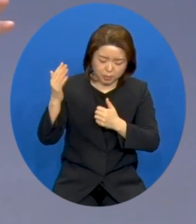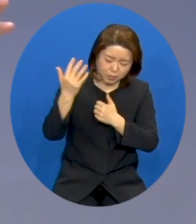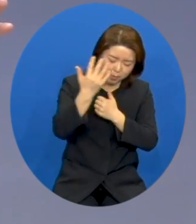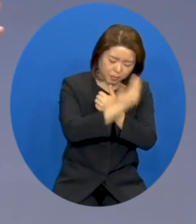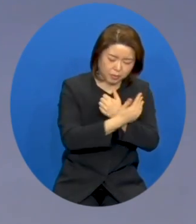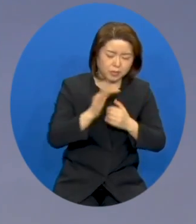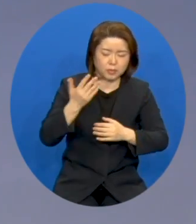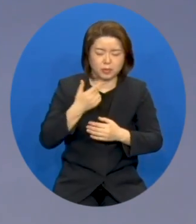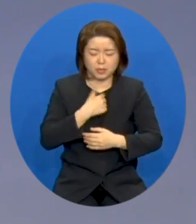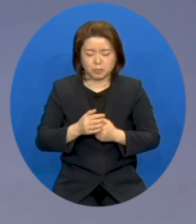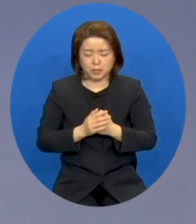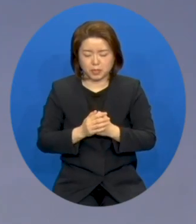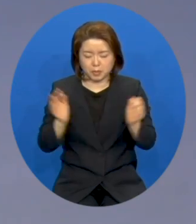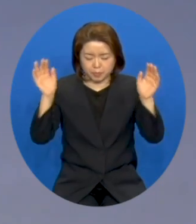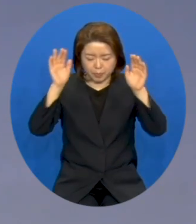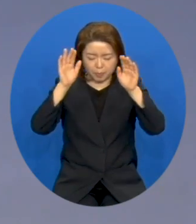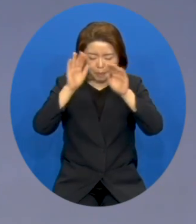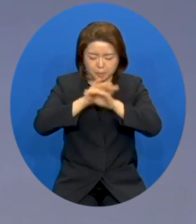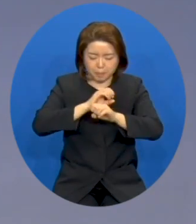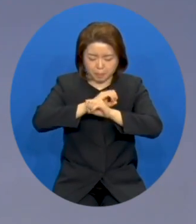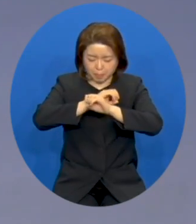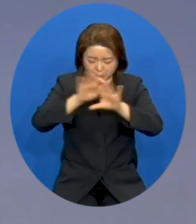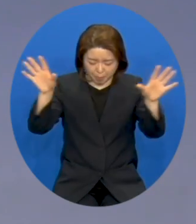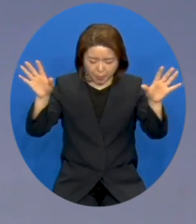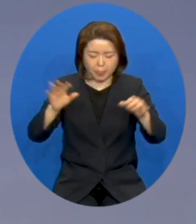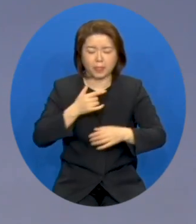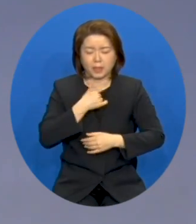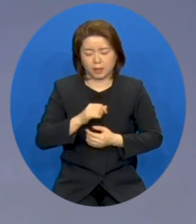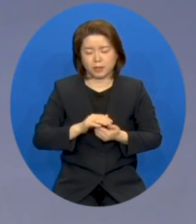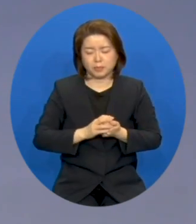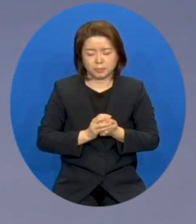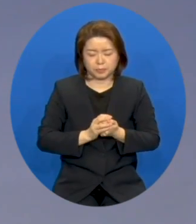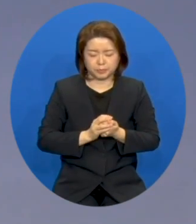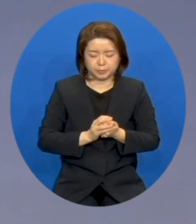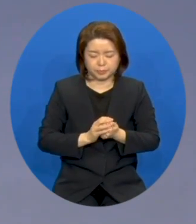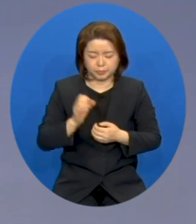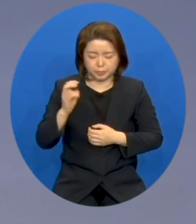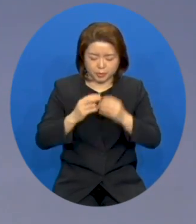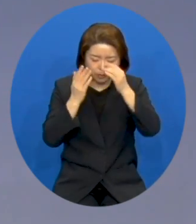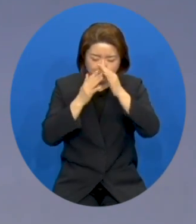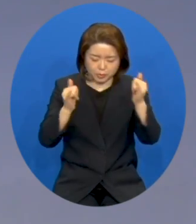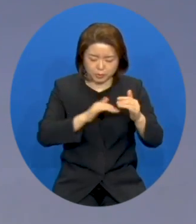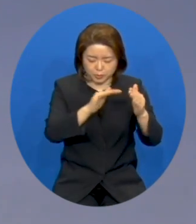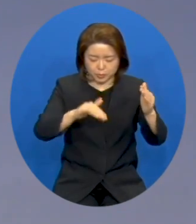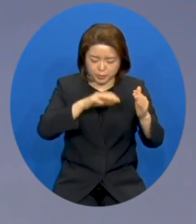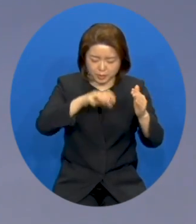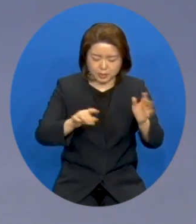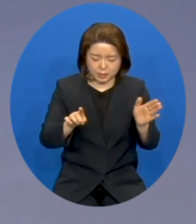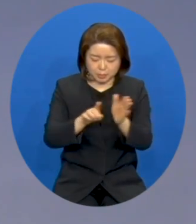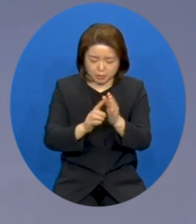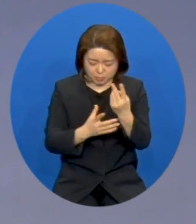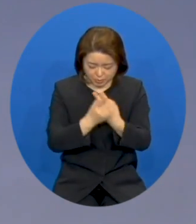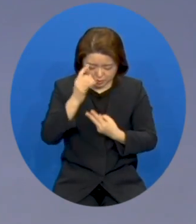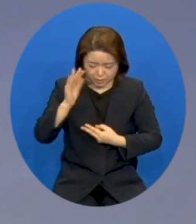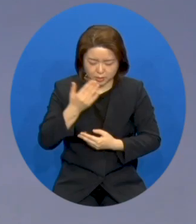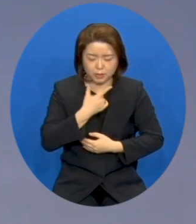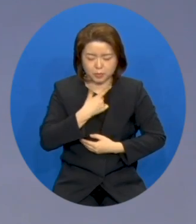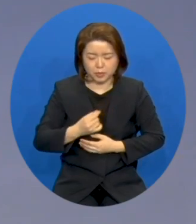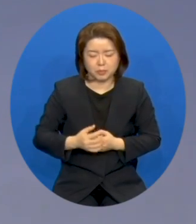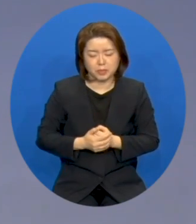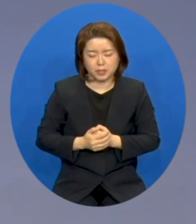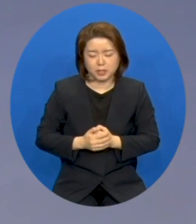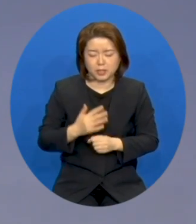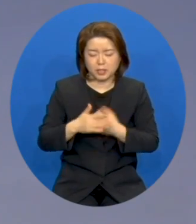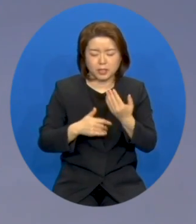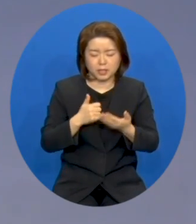원합니다. 어두움의 먹구름이 다 물러가기 원합니다. 성도들의 가정에 믿음이 하나 되기 원합니다.